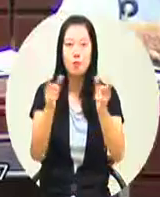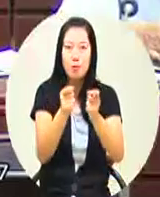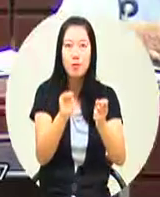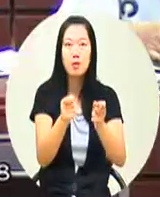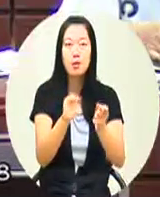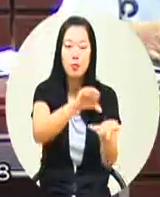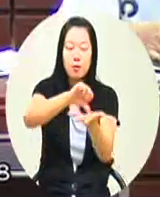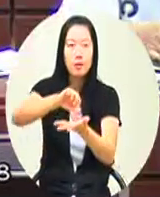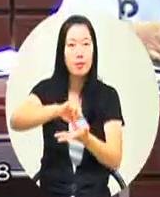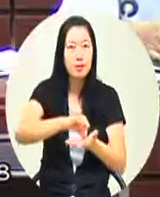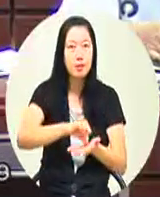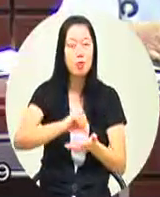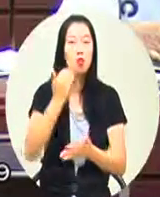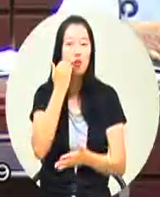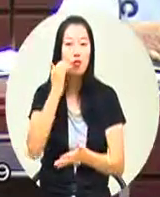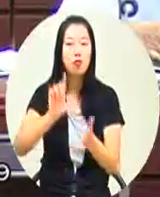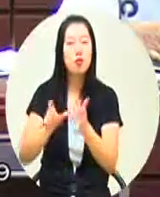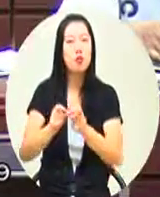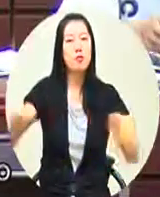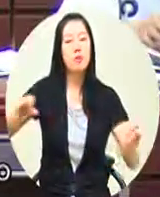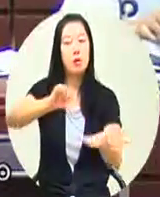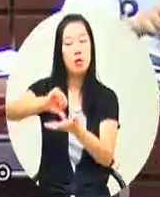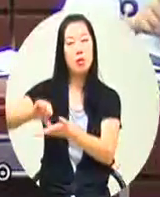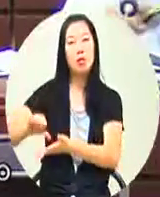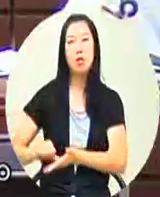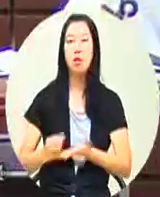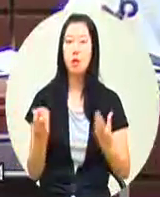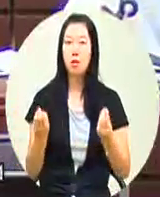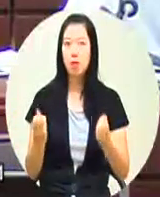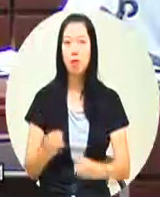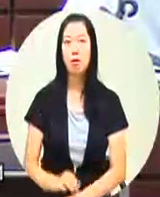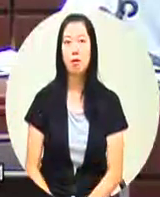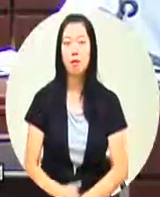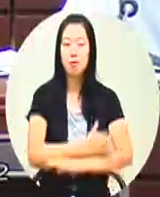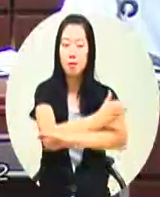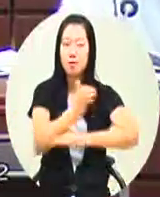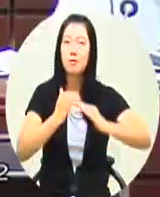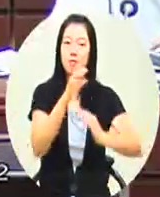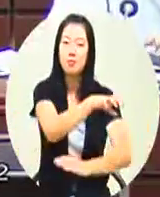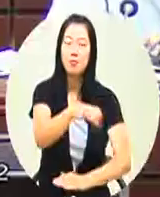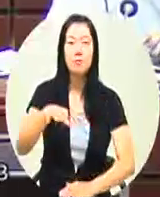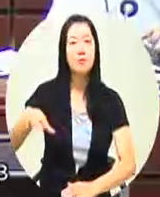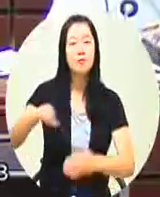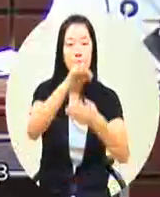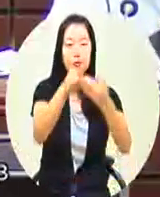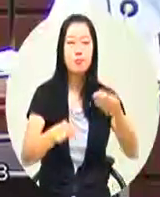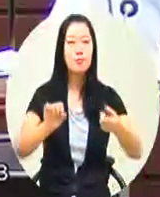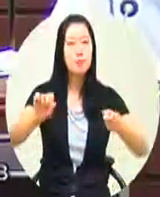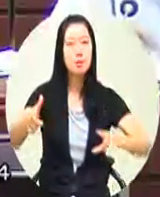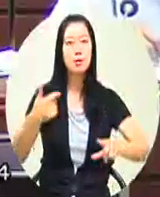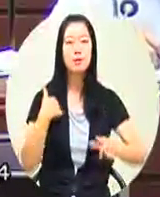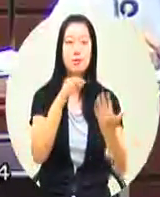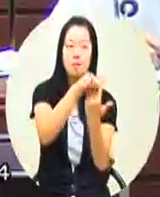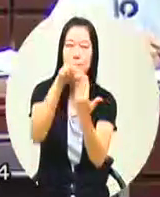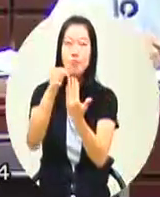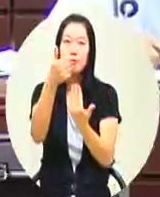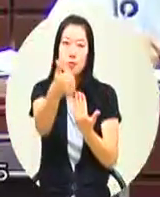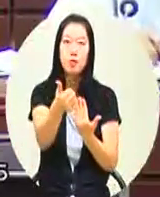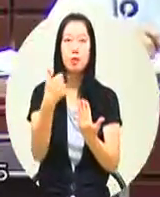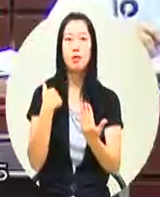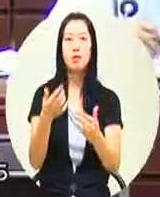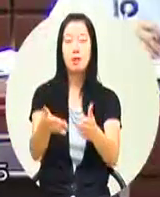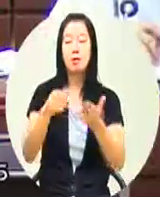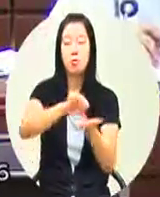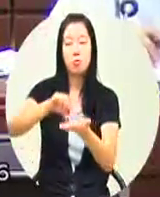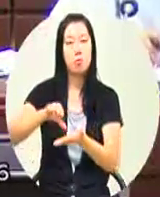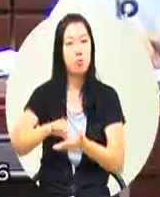在做啦。所以说我们高雄市的每一个县市的条件不一样，那每一个县市应该是择优来做，这样